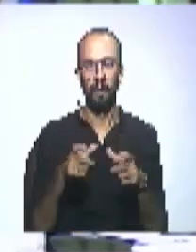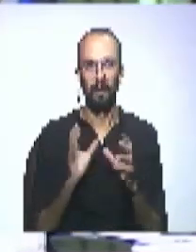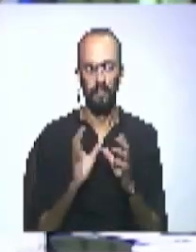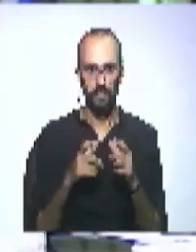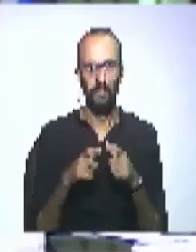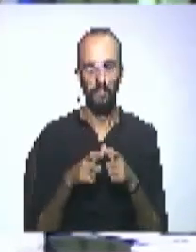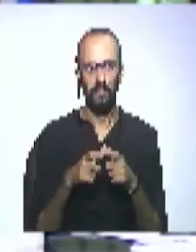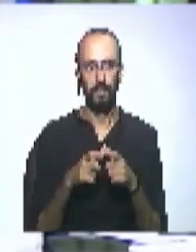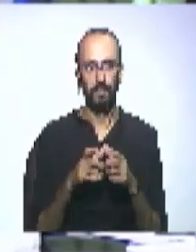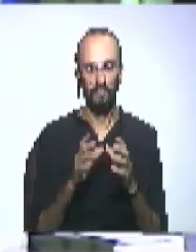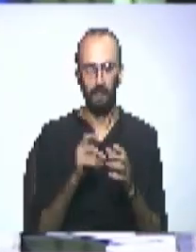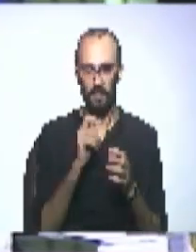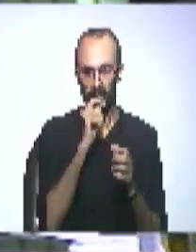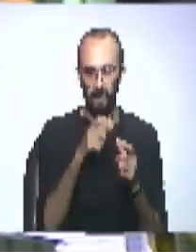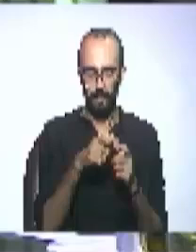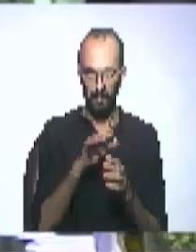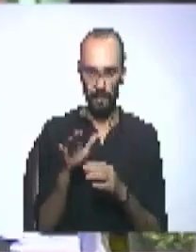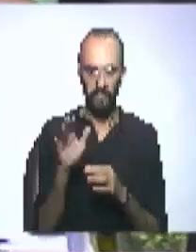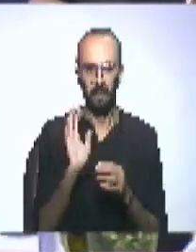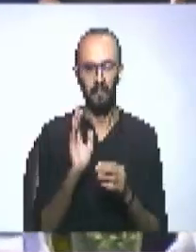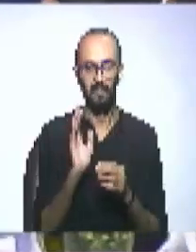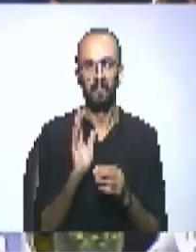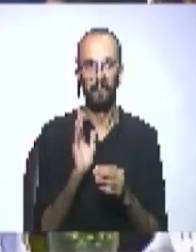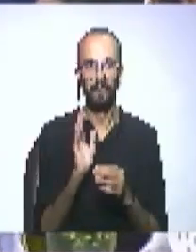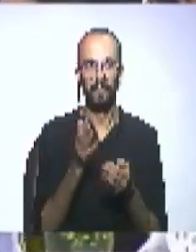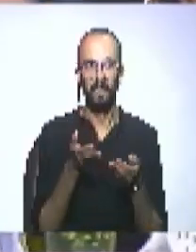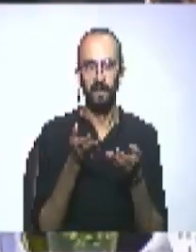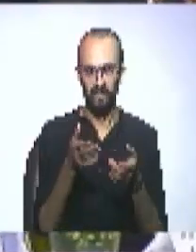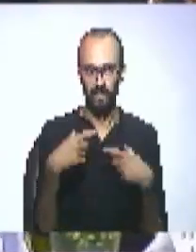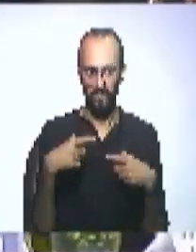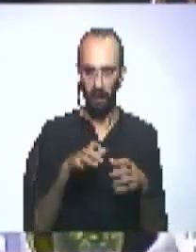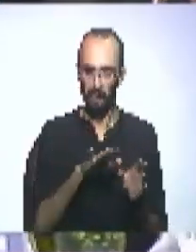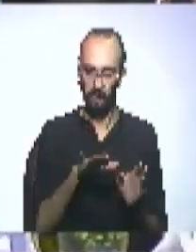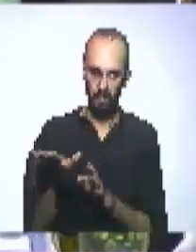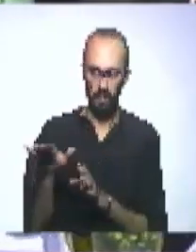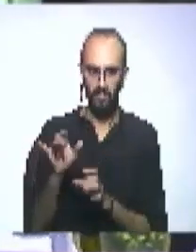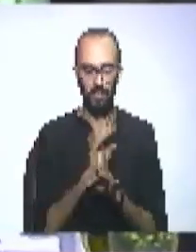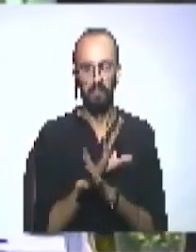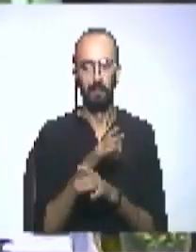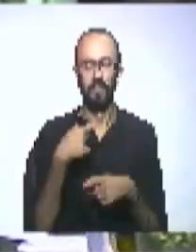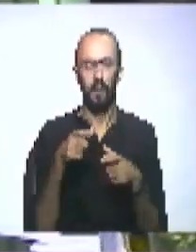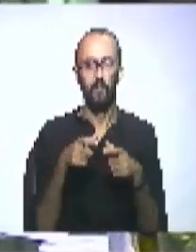خلصنا خلصنا فطيره التفاح.